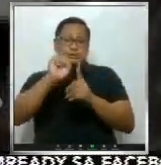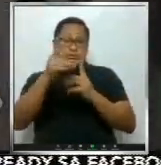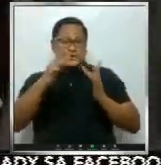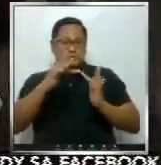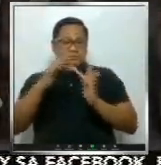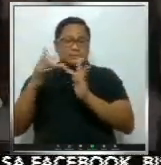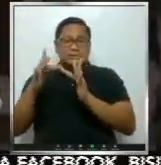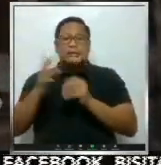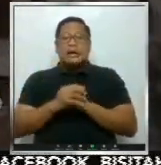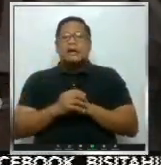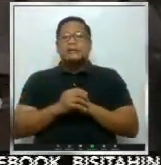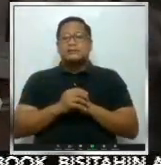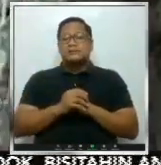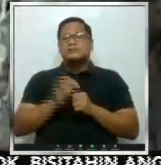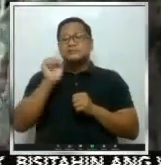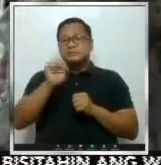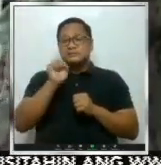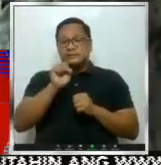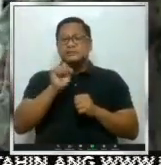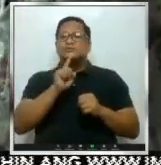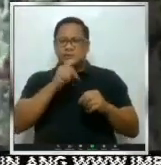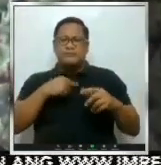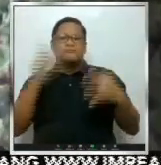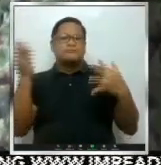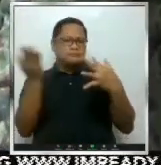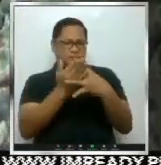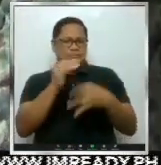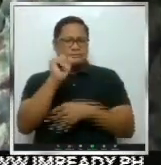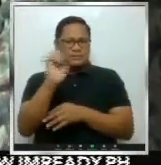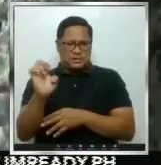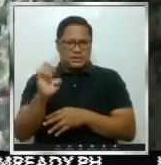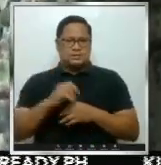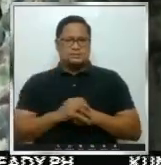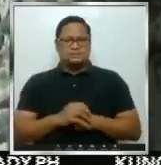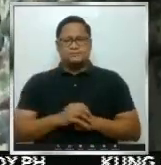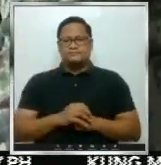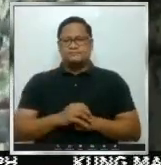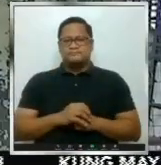kaso ang suspect, John Consulta, nakatutok, 24 oras.